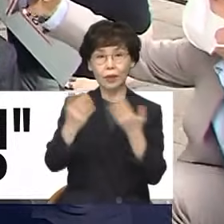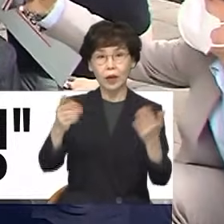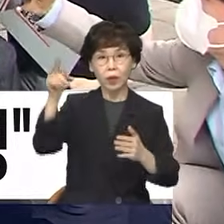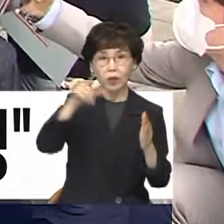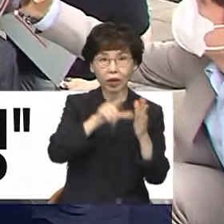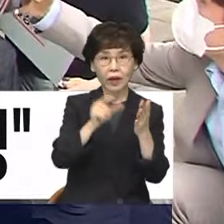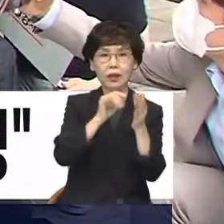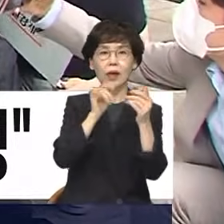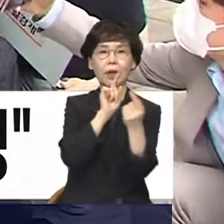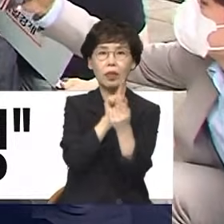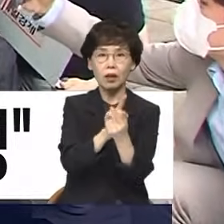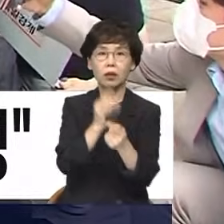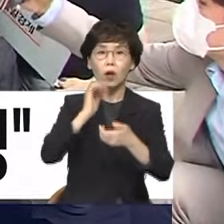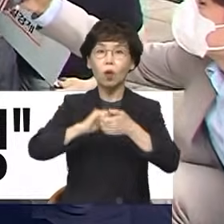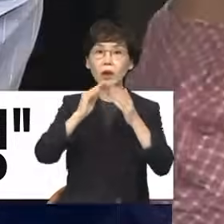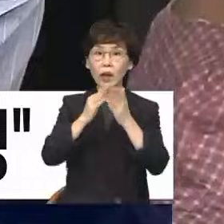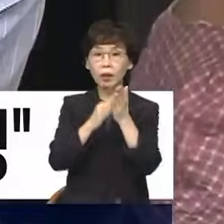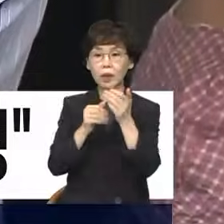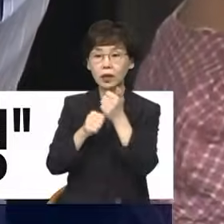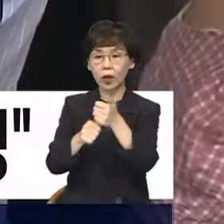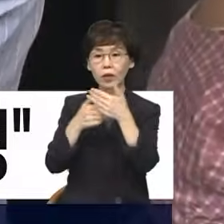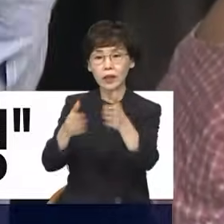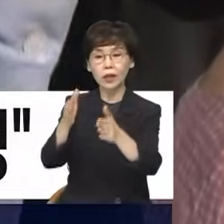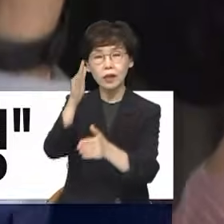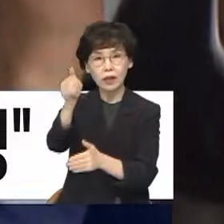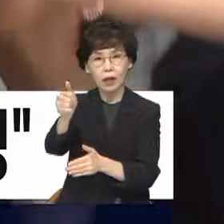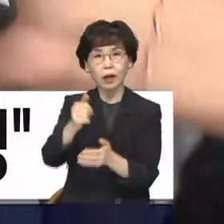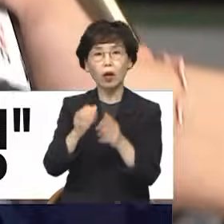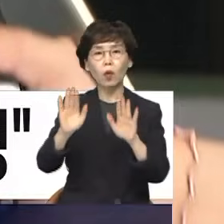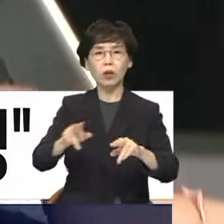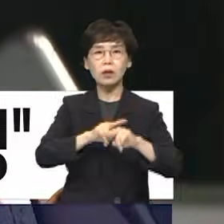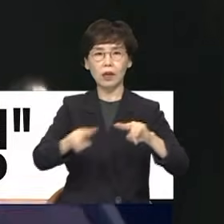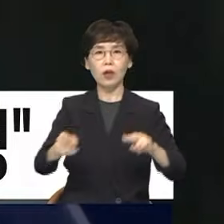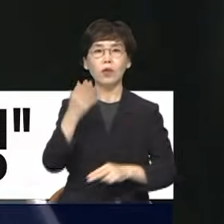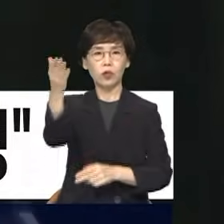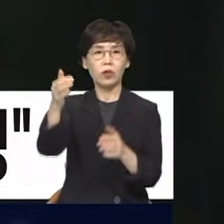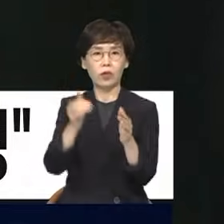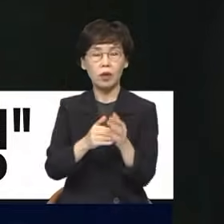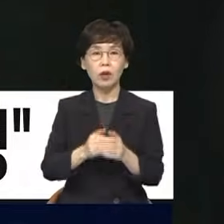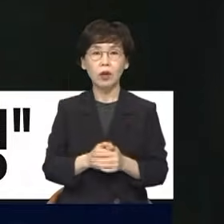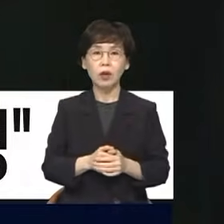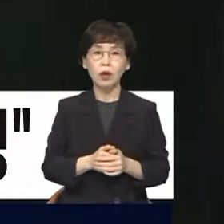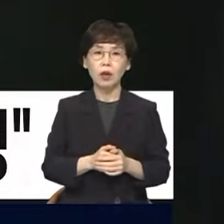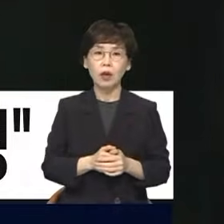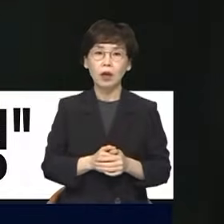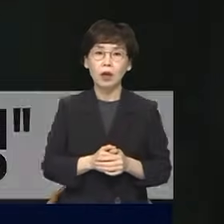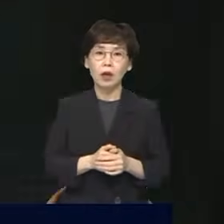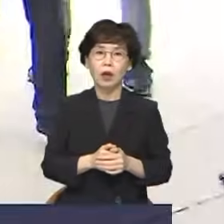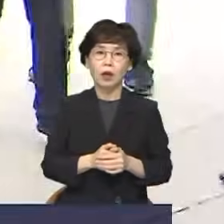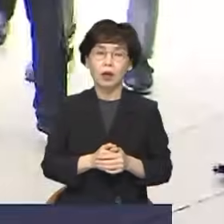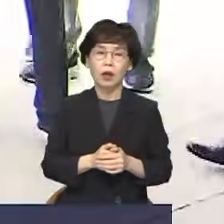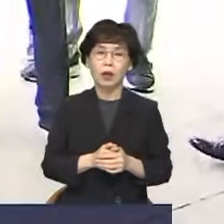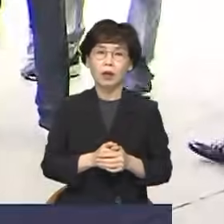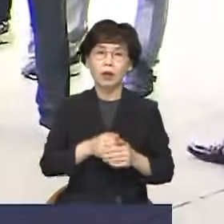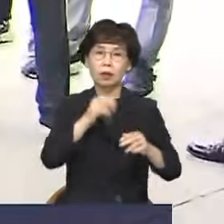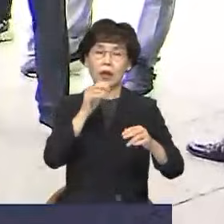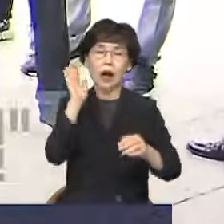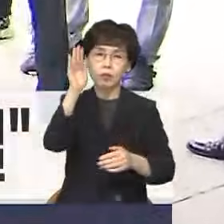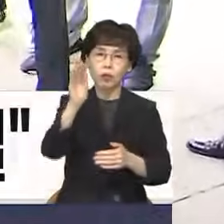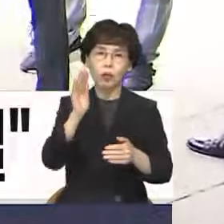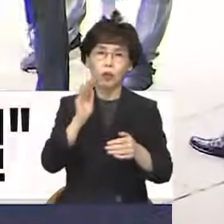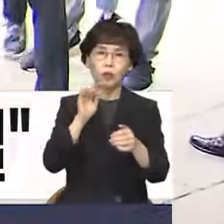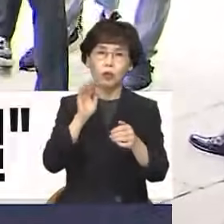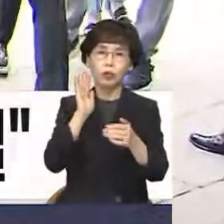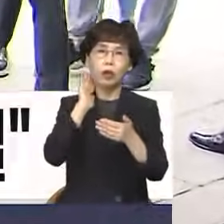기자들과 만나 청와대 비서실장을 통해 오늘 사의를 표명했다며 거취 논란이 있는 상황에서